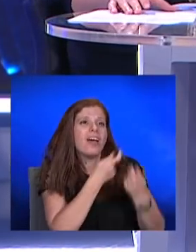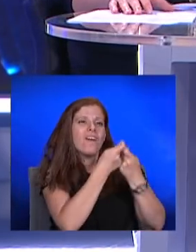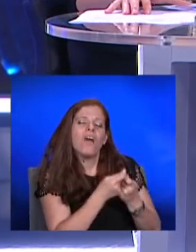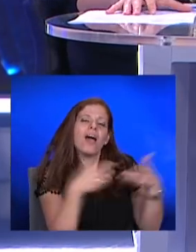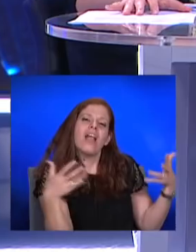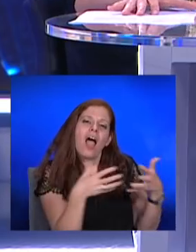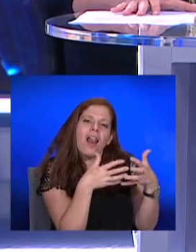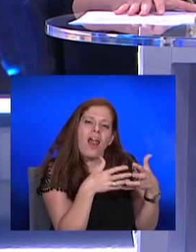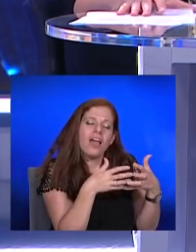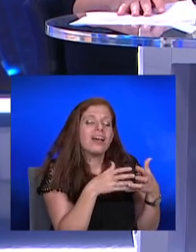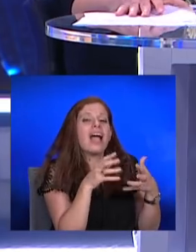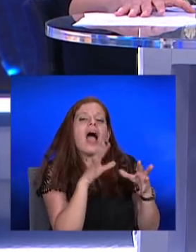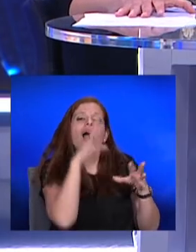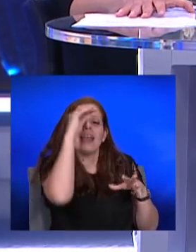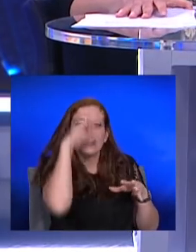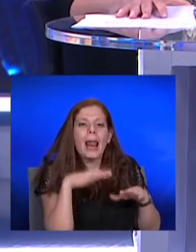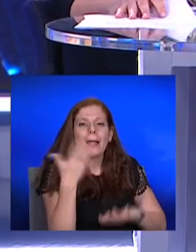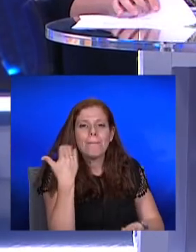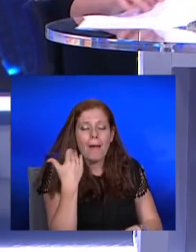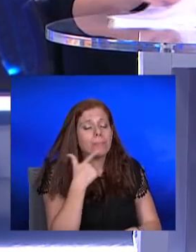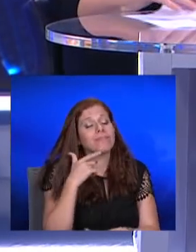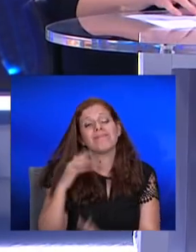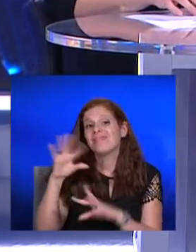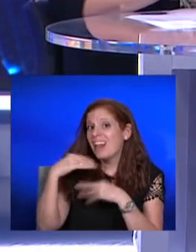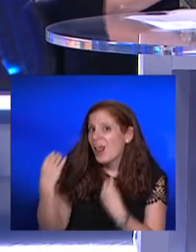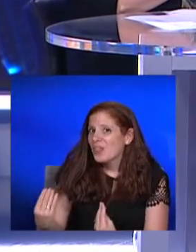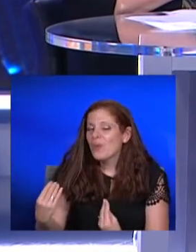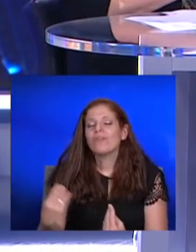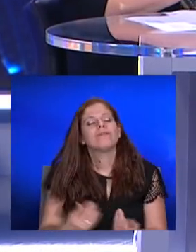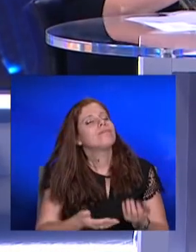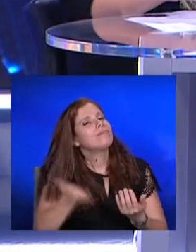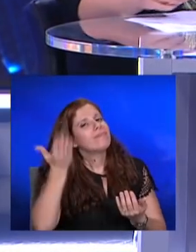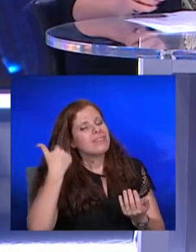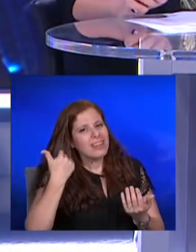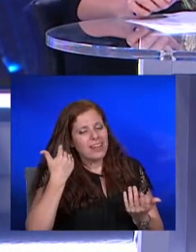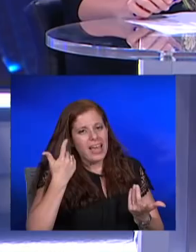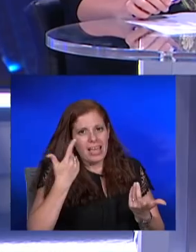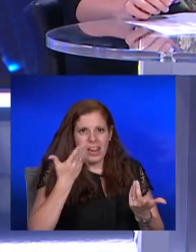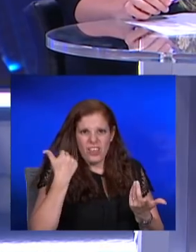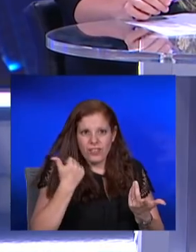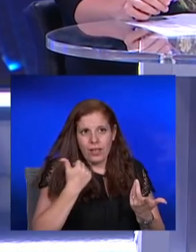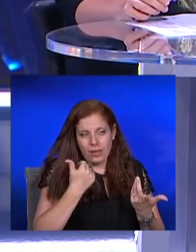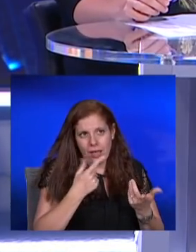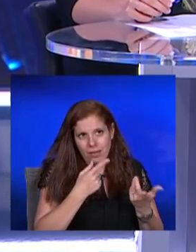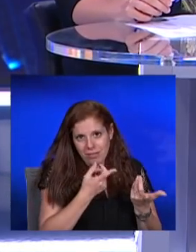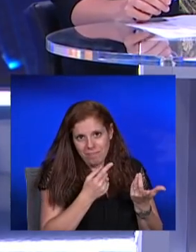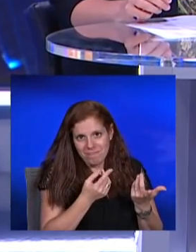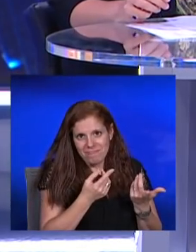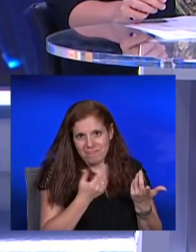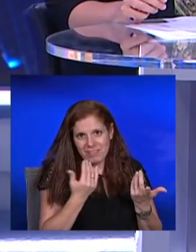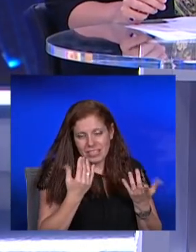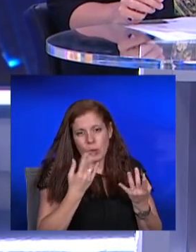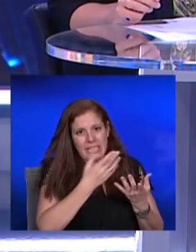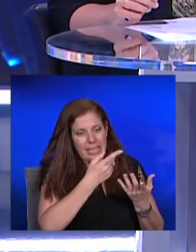טוב, רומי. לפני כעשור הוצאתם אלבום בכורה, אחד הדברים הכי דומים לכבש ה-16, אם תשאלו אותי